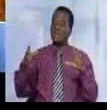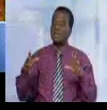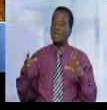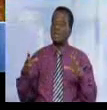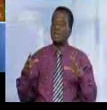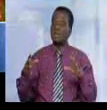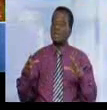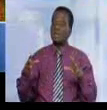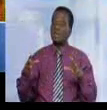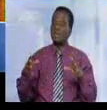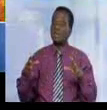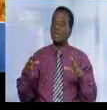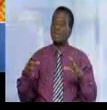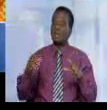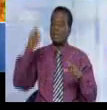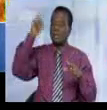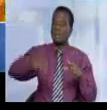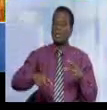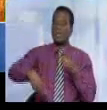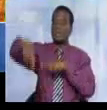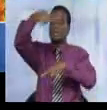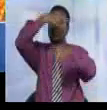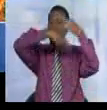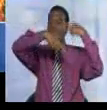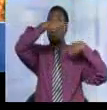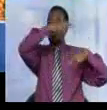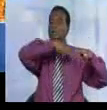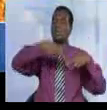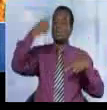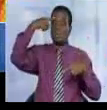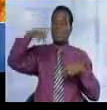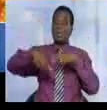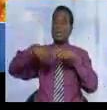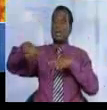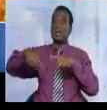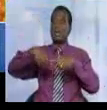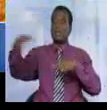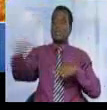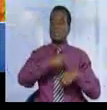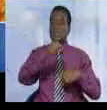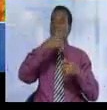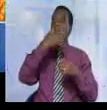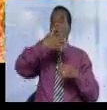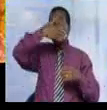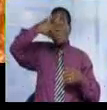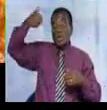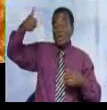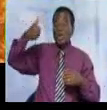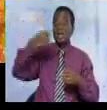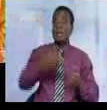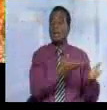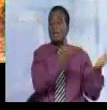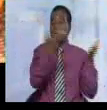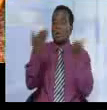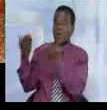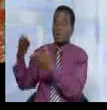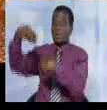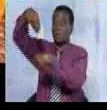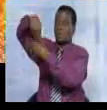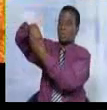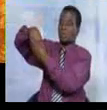Sankofa, ça dit qu'il faut retourner pour aller prendre ce qu'il y a de meilleur et l'amener